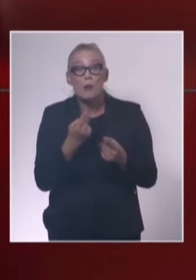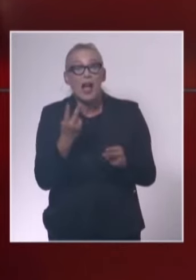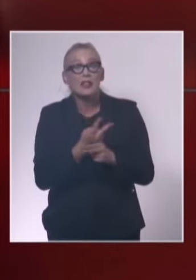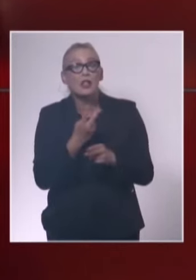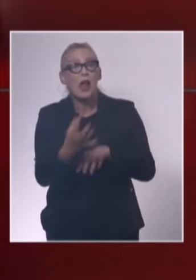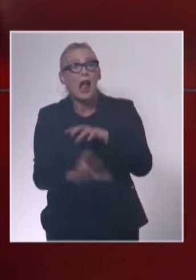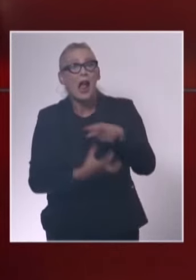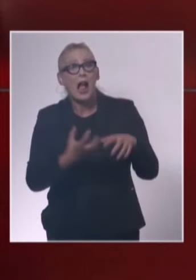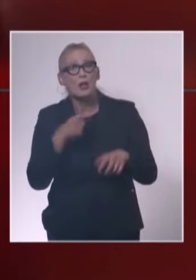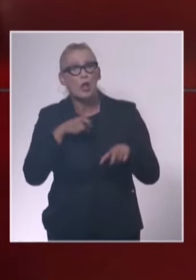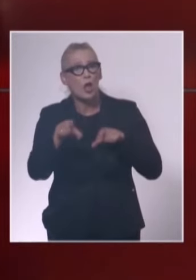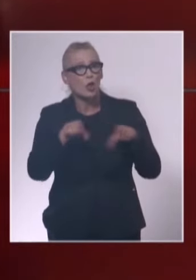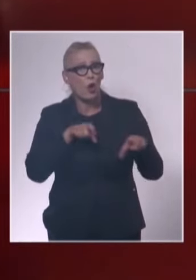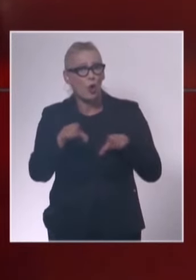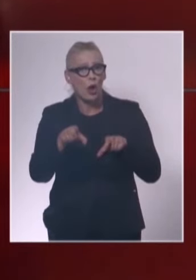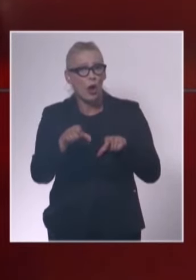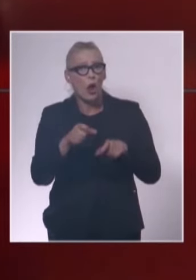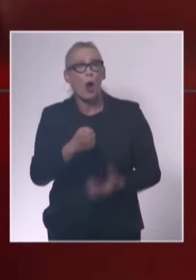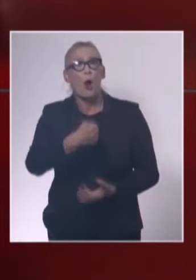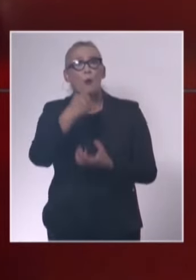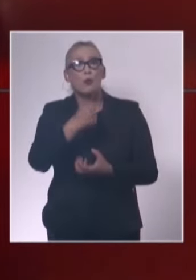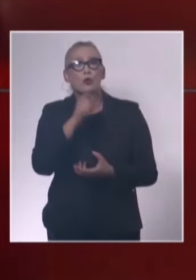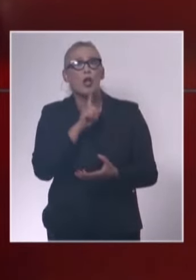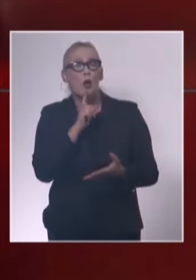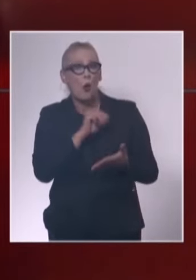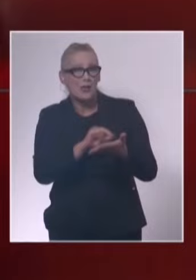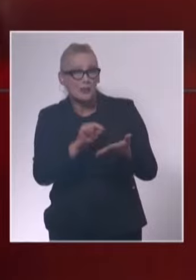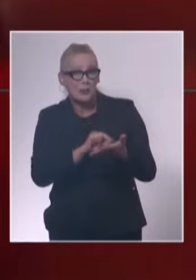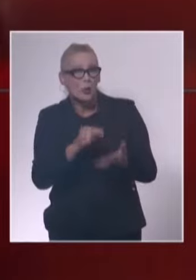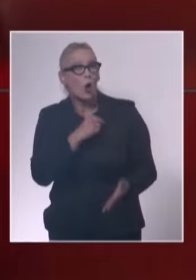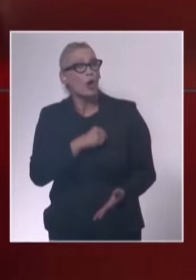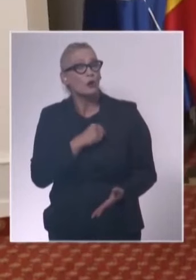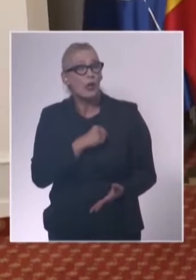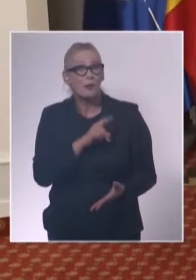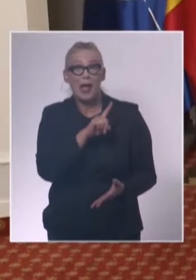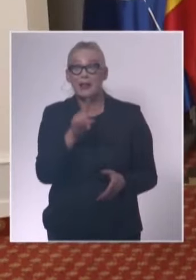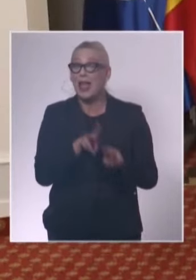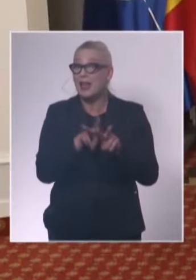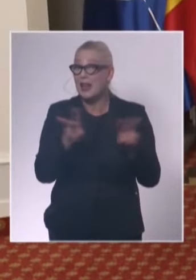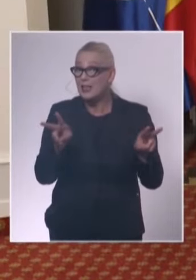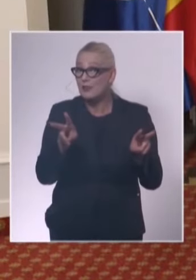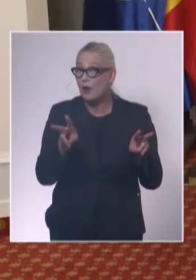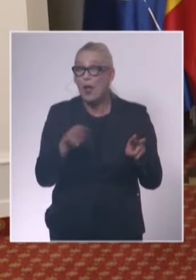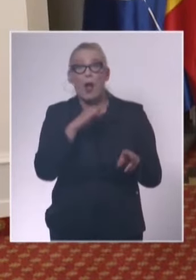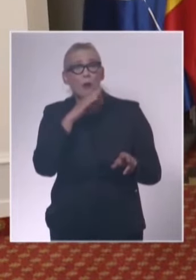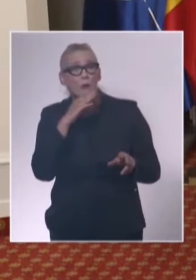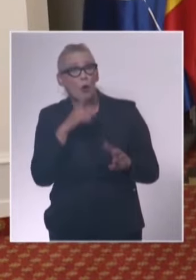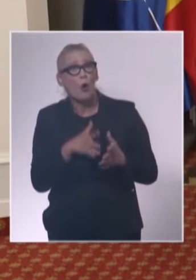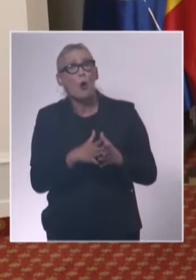долгови. Буџет кој е список на желби, место креиран развој. Предимензионирани